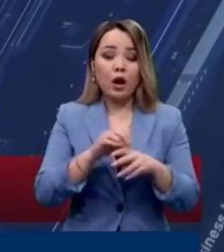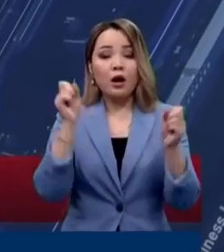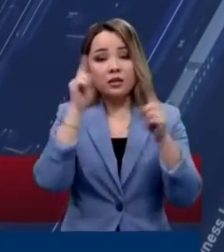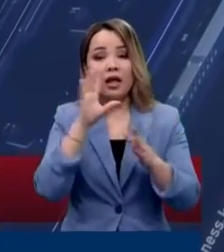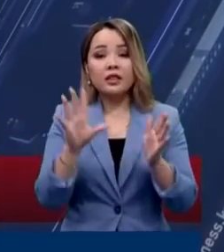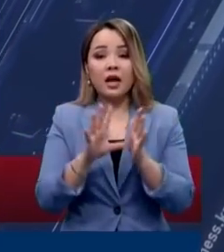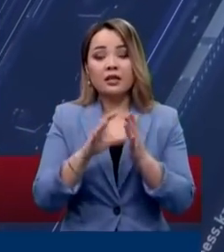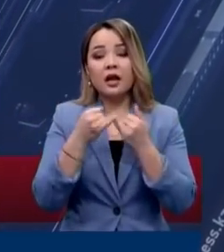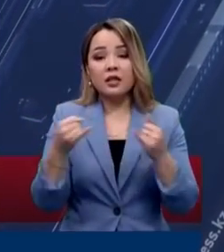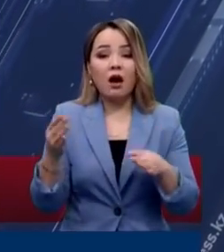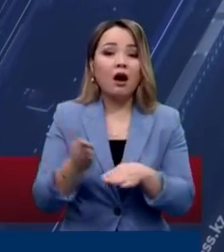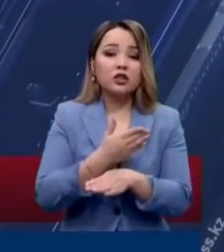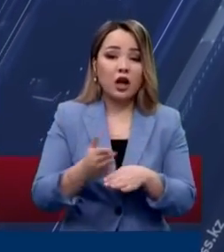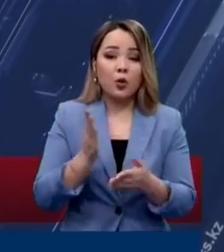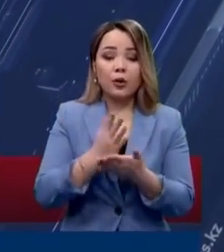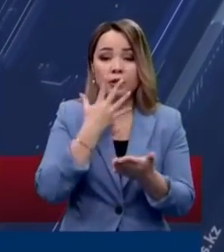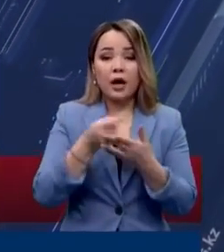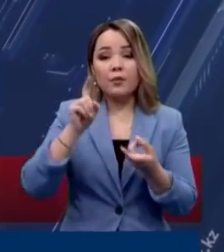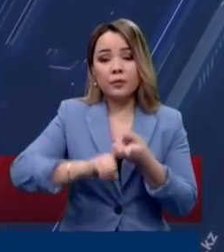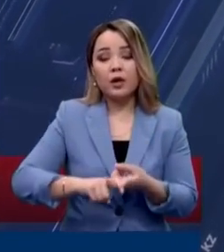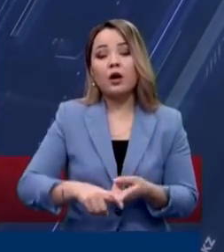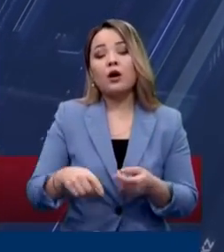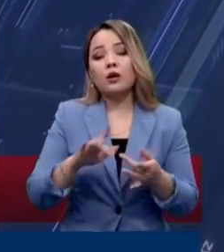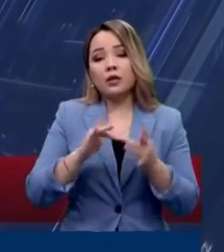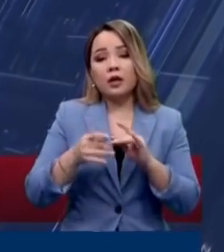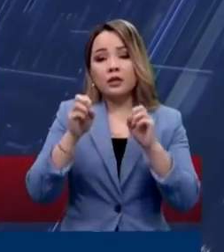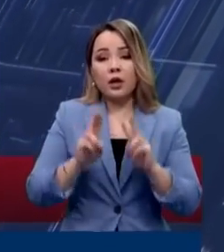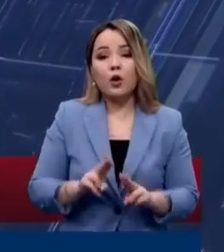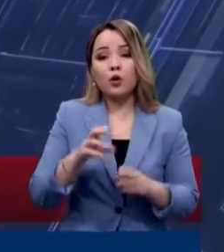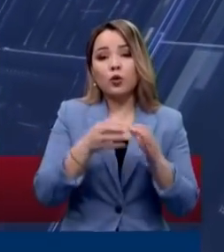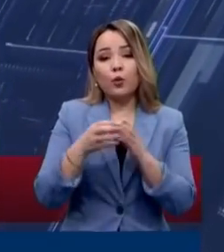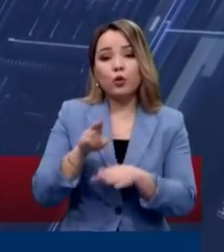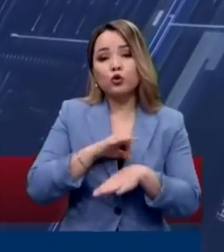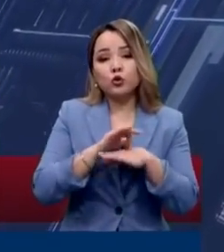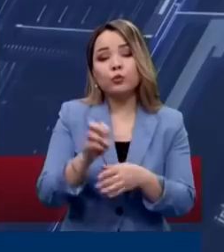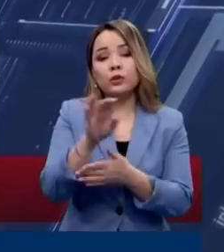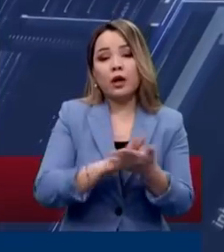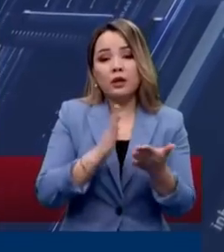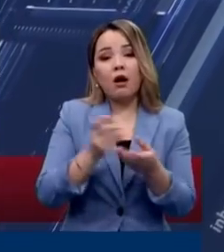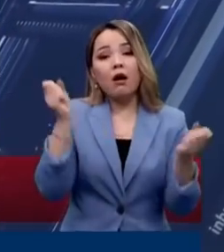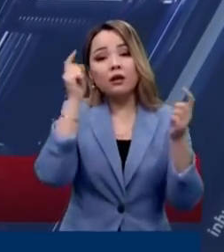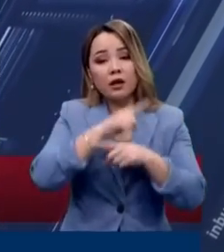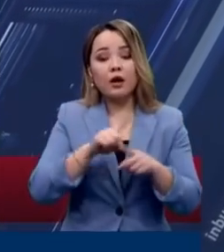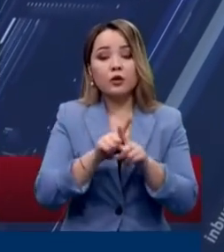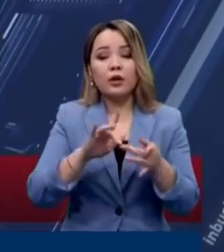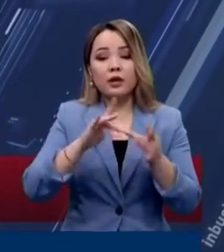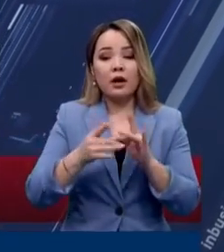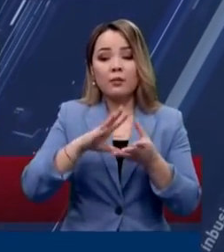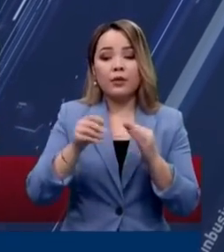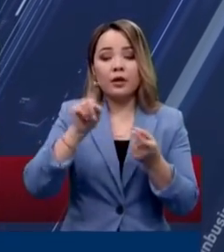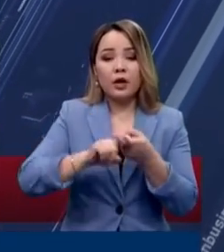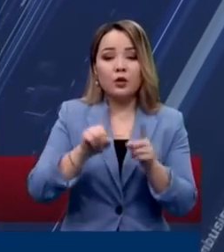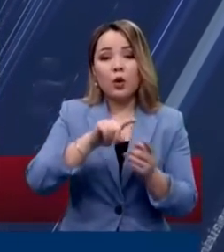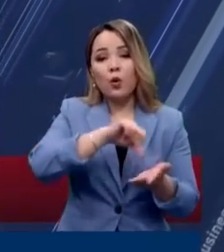электр желілерінен ажырату бойынша мобильді топтың жұмысы жалғасады. Сондай-ақ, анықталған майнингтік фермалар